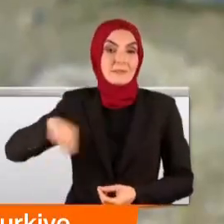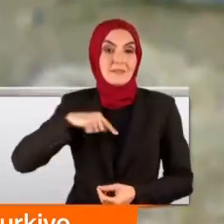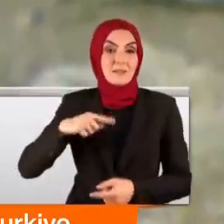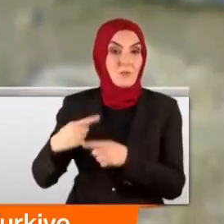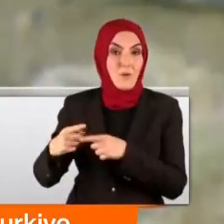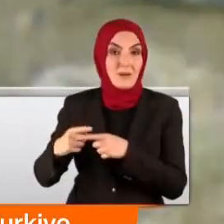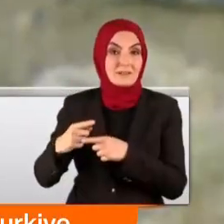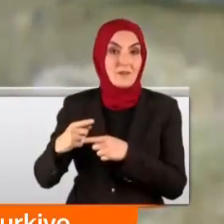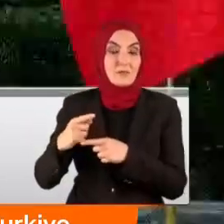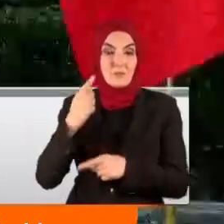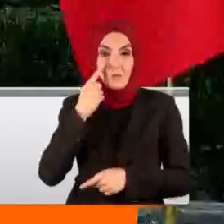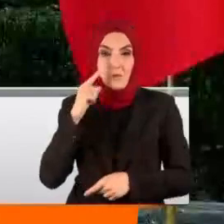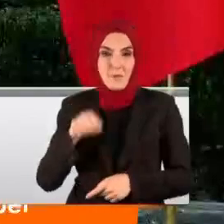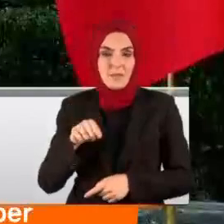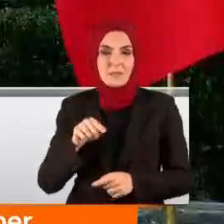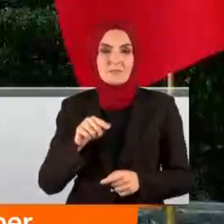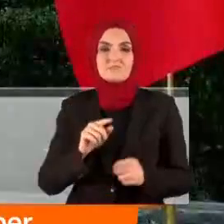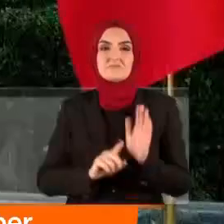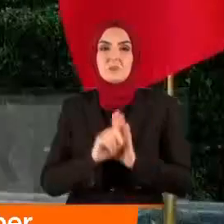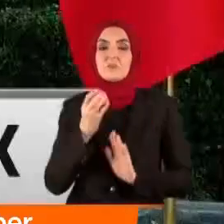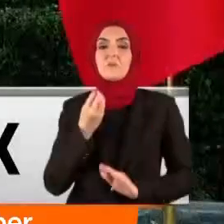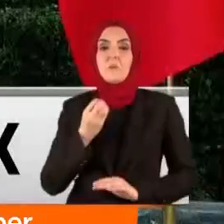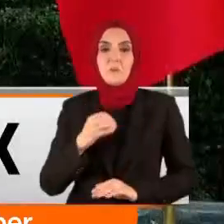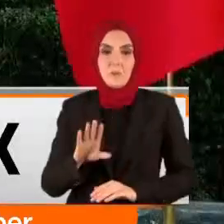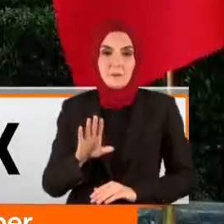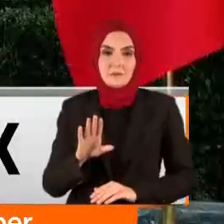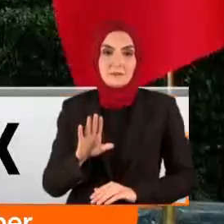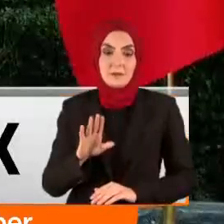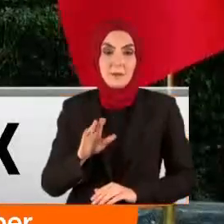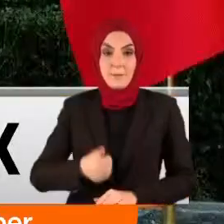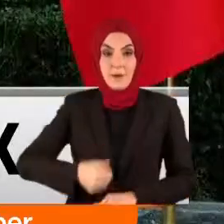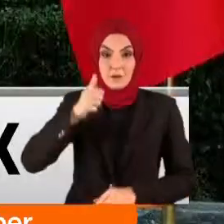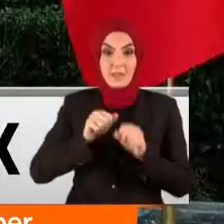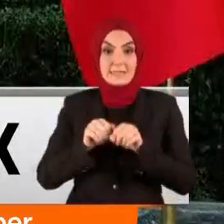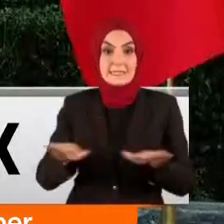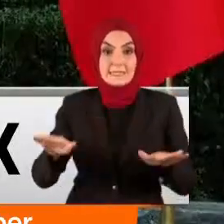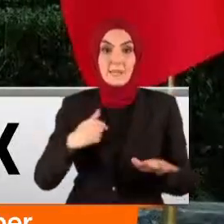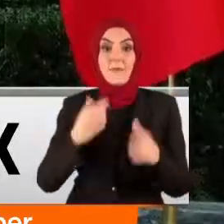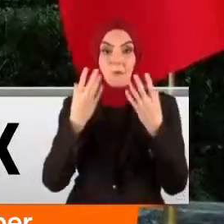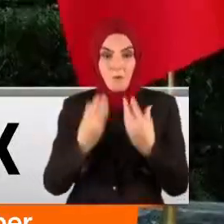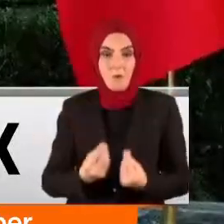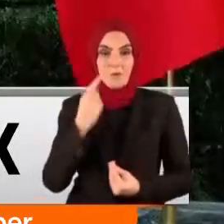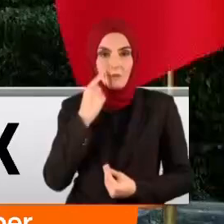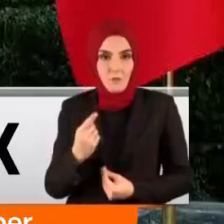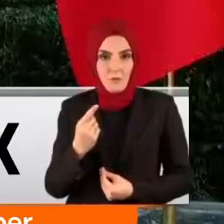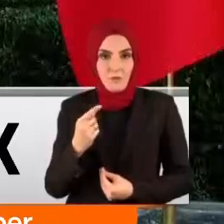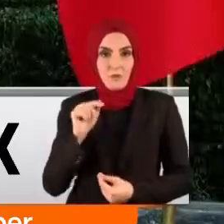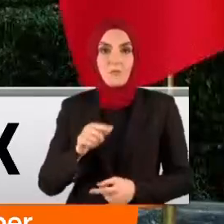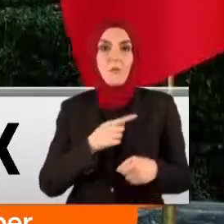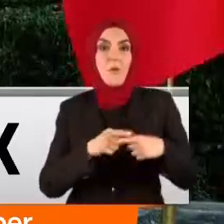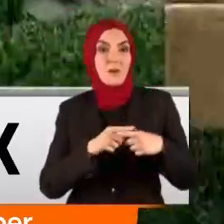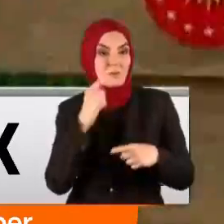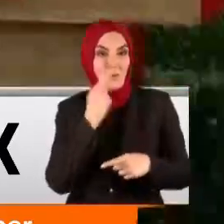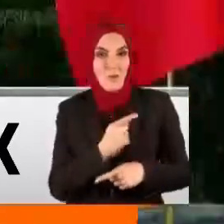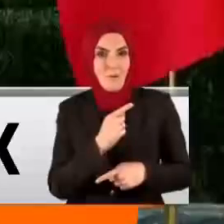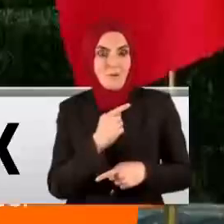çok başarısız olmuştur. Başkanlık sistemine geçmemizle birlikte biz bu koalisyonlardan